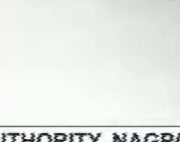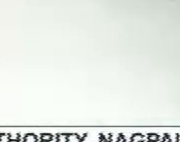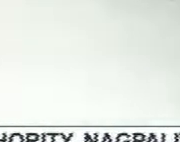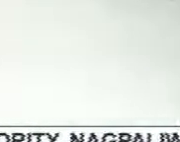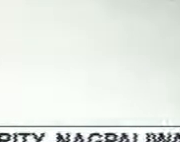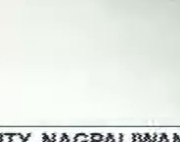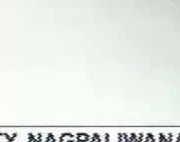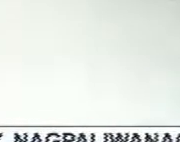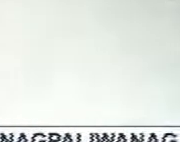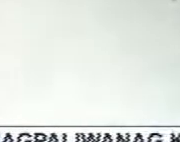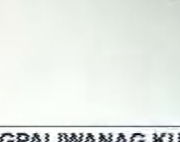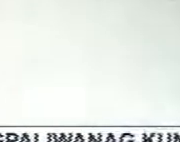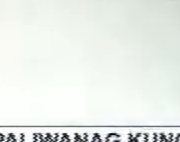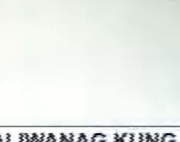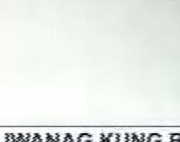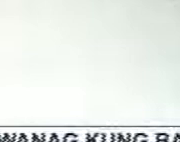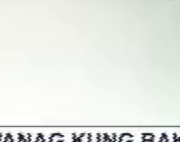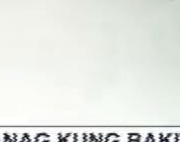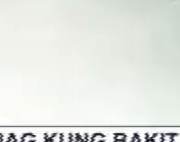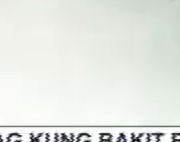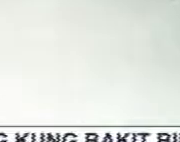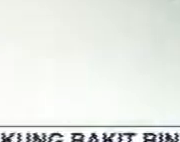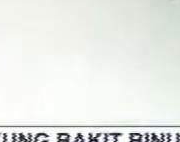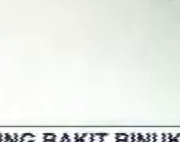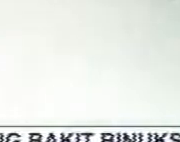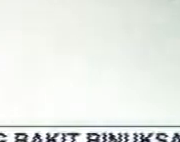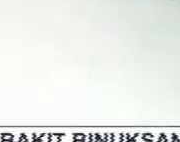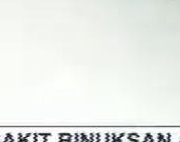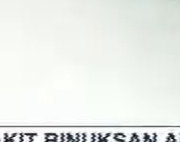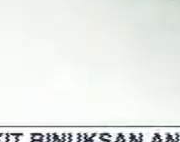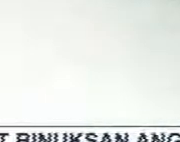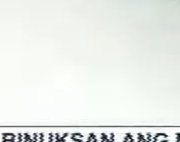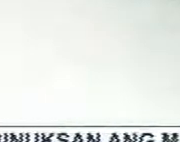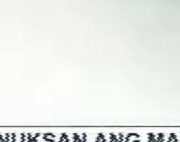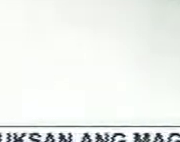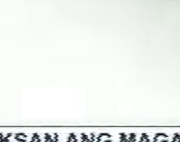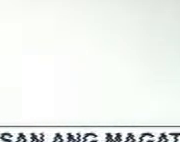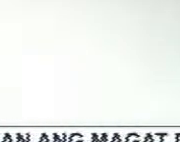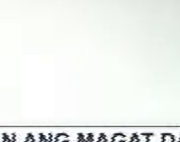shine. Diane Kerrer po ito with Aljo Bendio. Good morning po, sir.